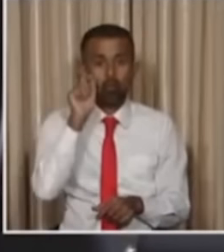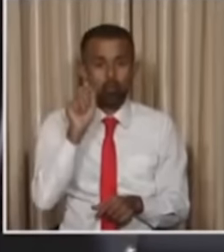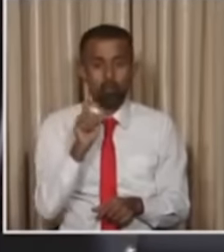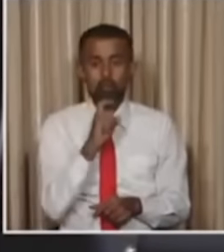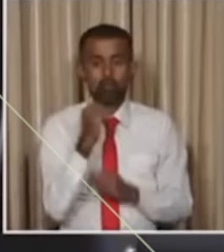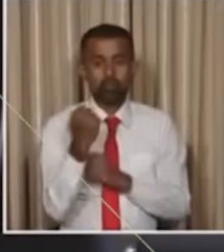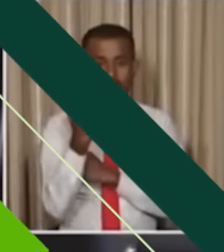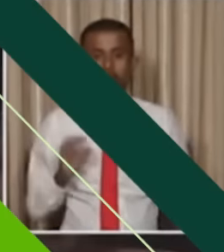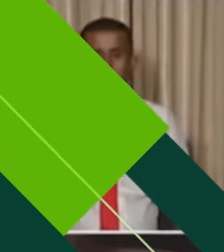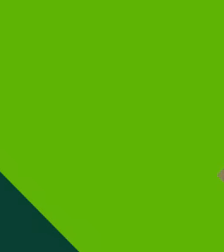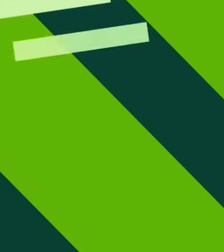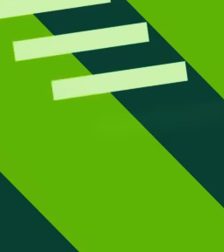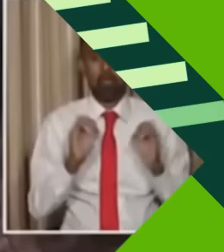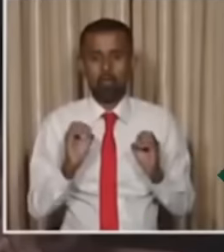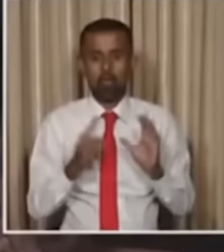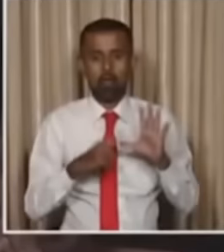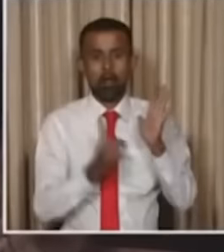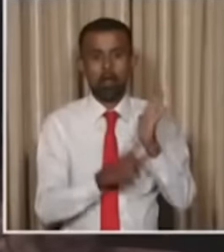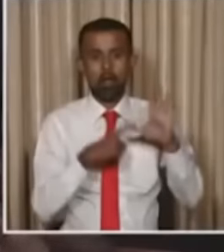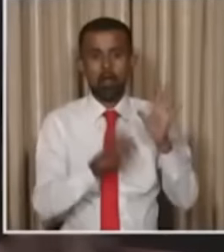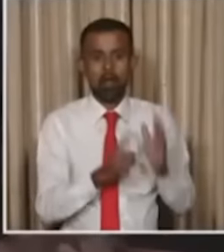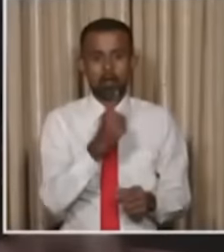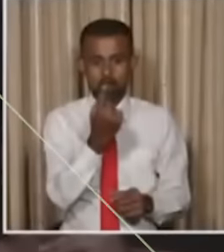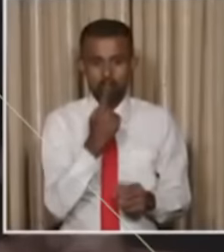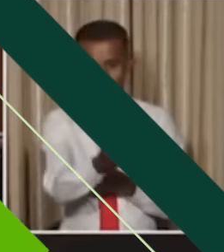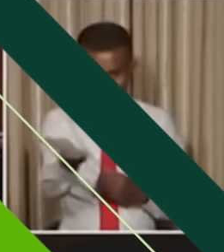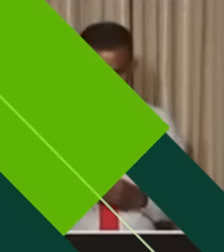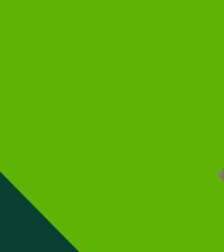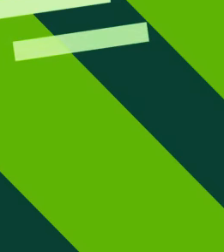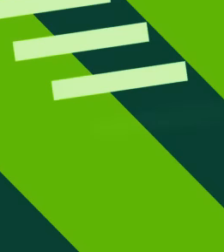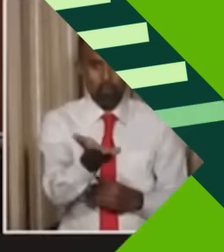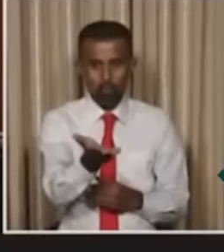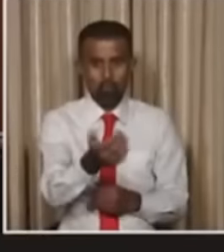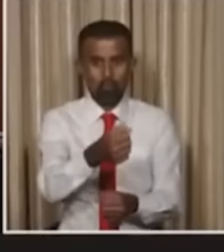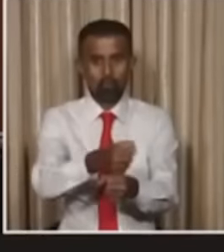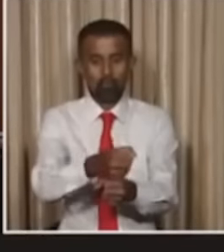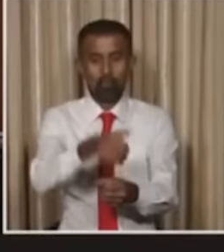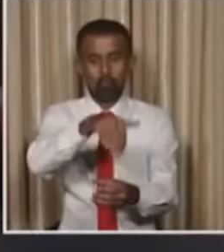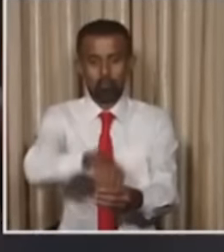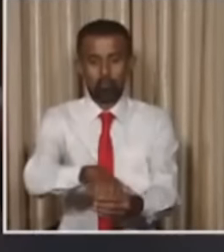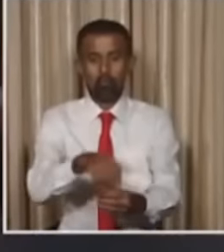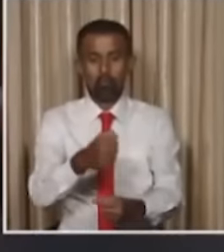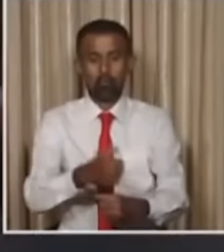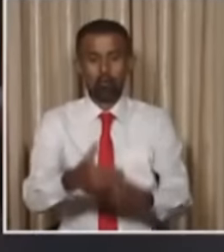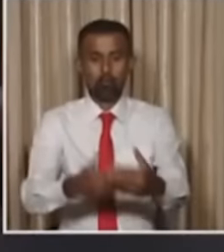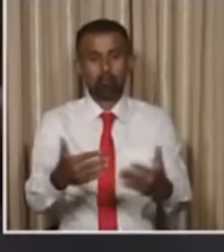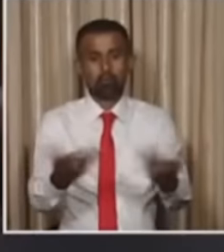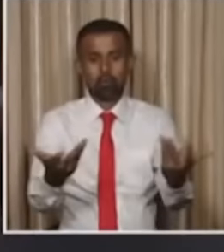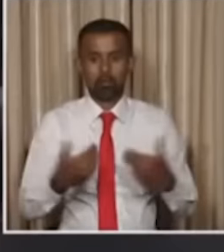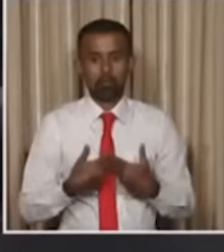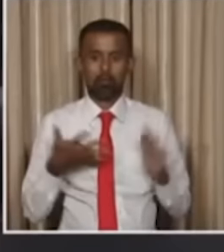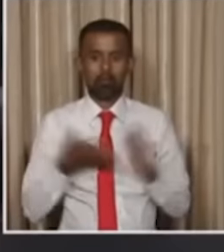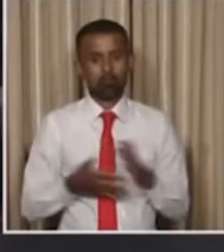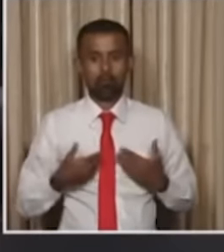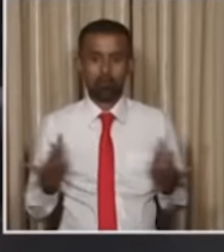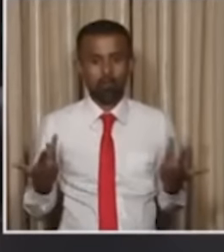අධිකරණ බලේ ක්‍රියාත්මක කරේ. ලාල්කාන්ත මහත්තයා කියන එක තමයි ඉදිරියේදී වෙන්නේ. තුමාලගේ ආණ්ඩුව යටතේ ආණ්ඩුව ක්‍රියාත්මක වුණ නැති එකට අපි පලි